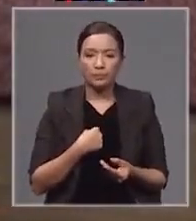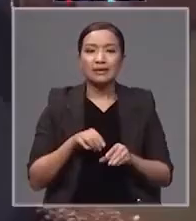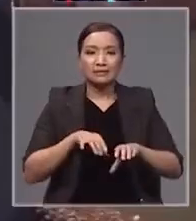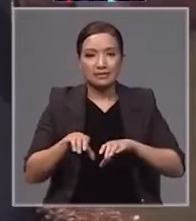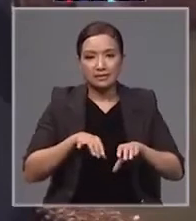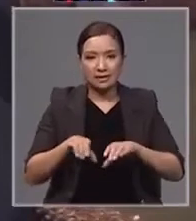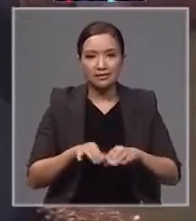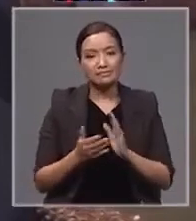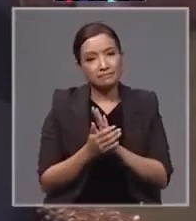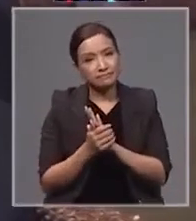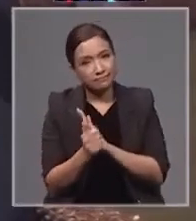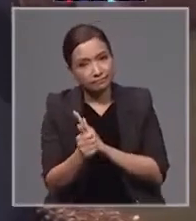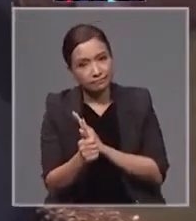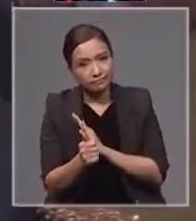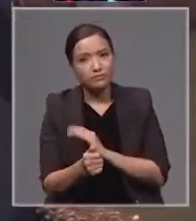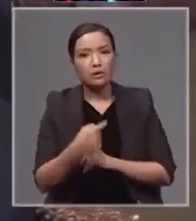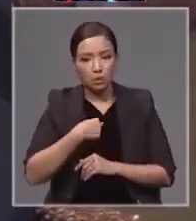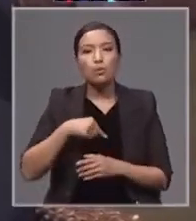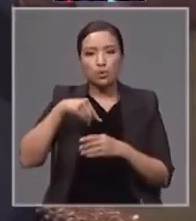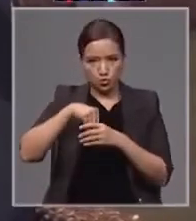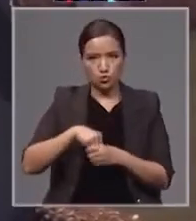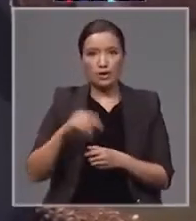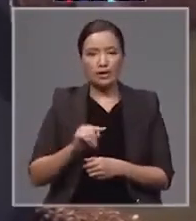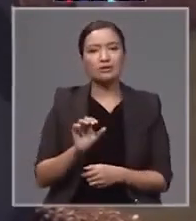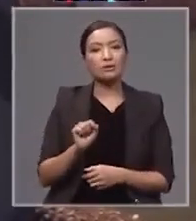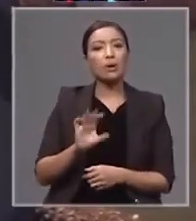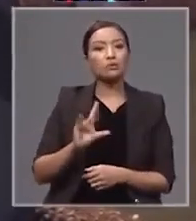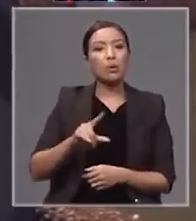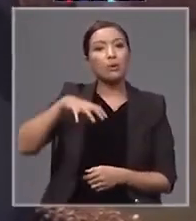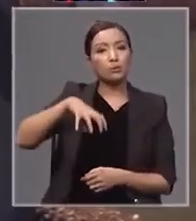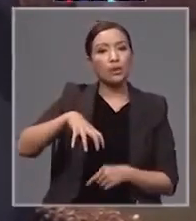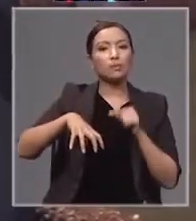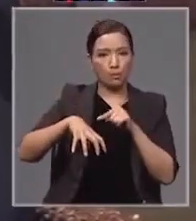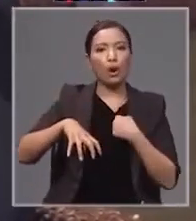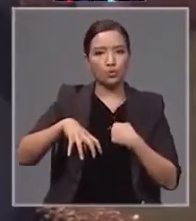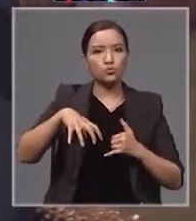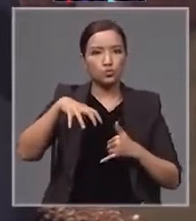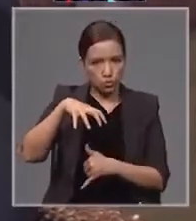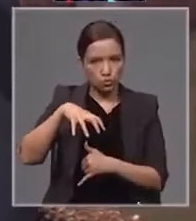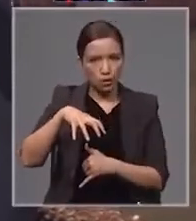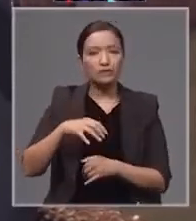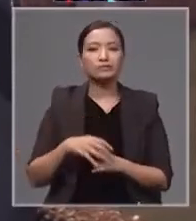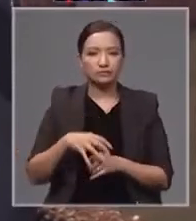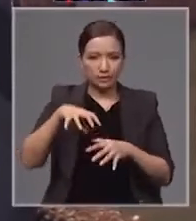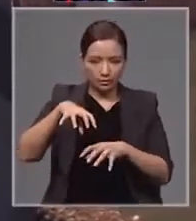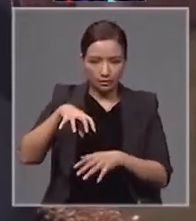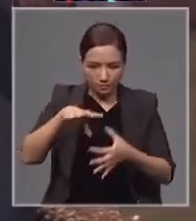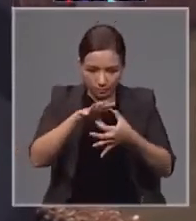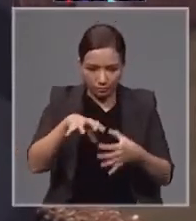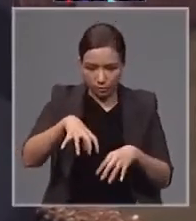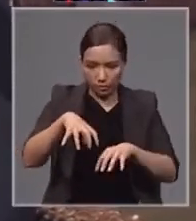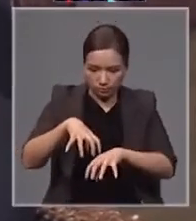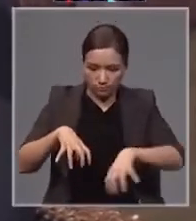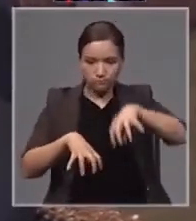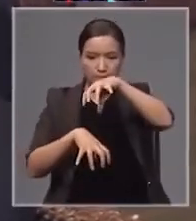การมีความเชี่ยวชาญสองผมอยู่ที่สช. ครับ สช.คือหน่วยงานภายใต้สำนักนายกรัฐมนตรีนะฮะเ